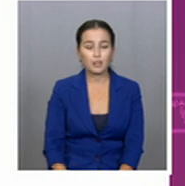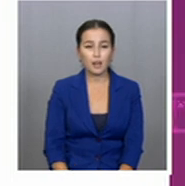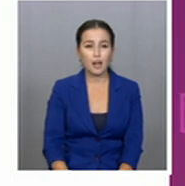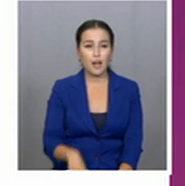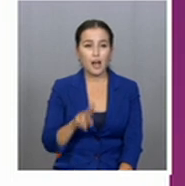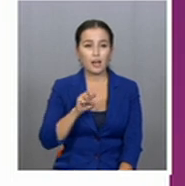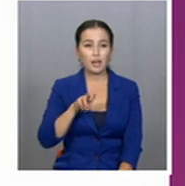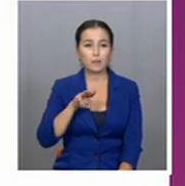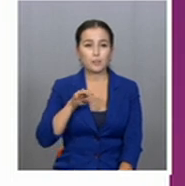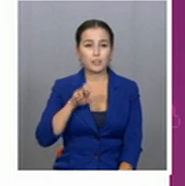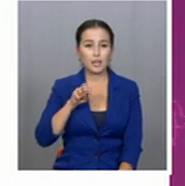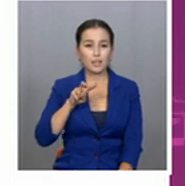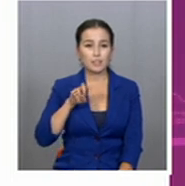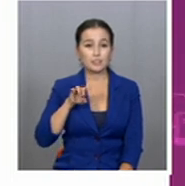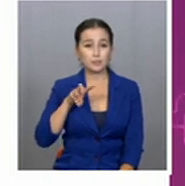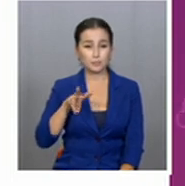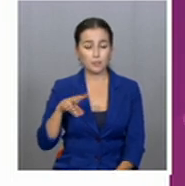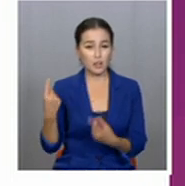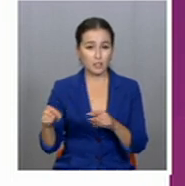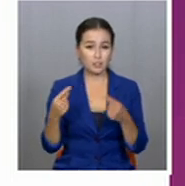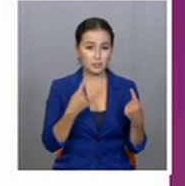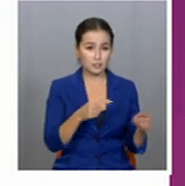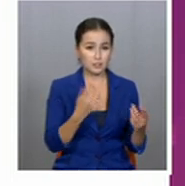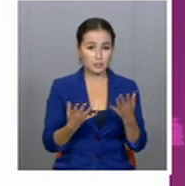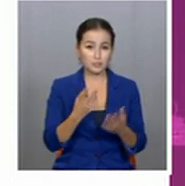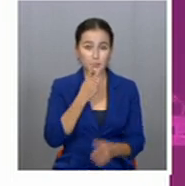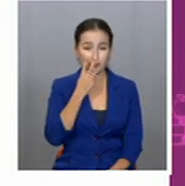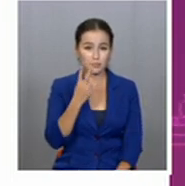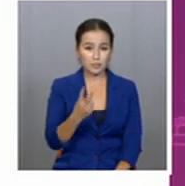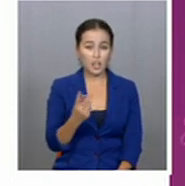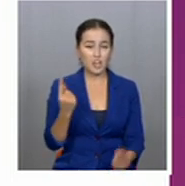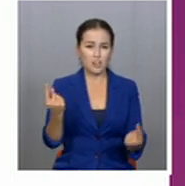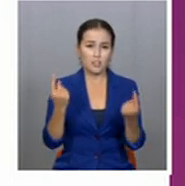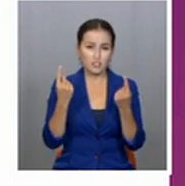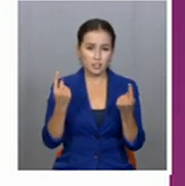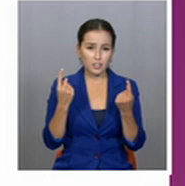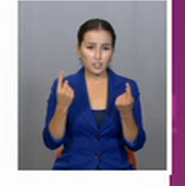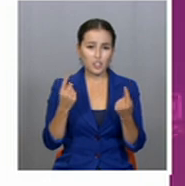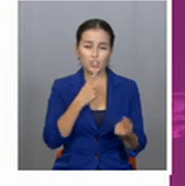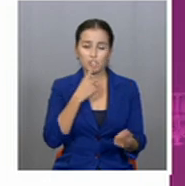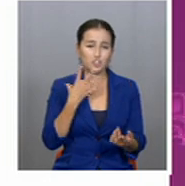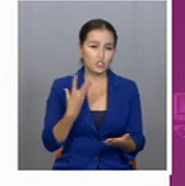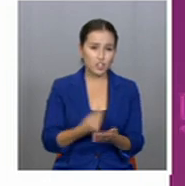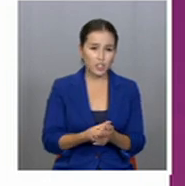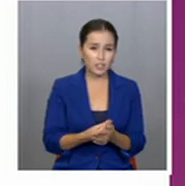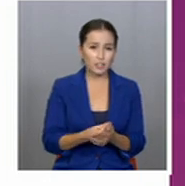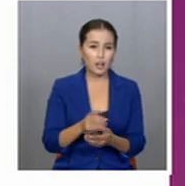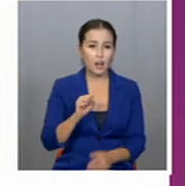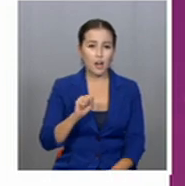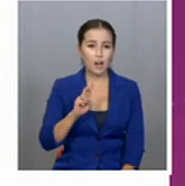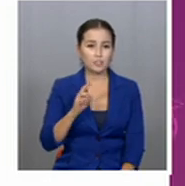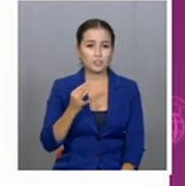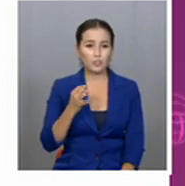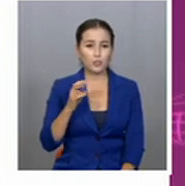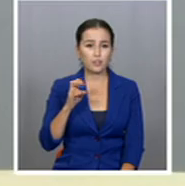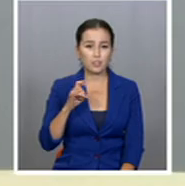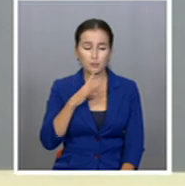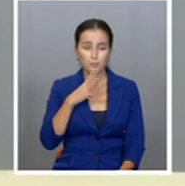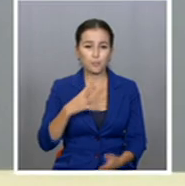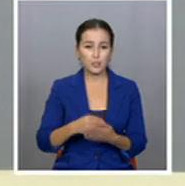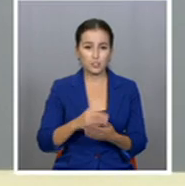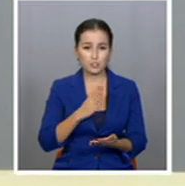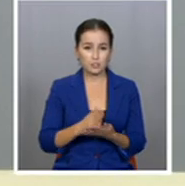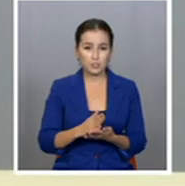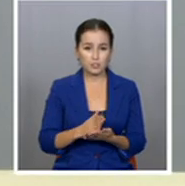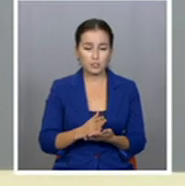Капитализмнен айырмашылығын қарастыратын болсақ, ірі жеке акционерлік меншік.